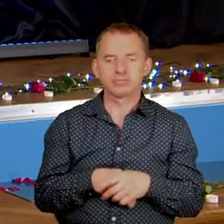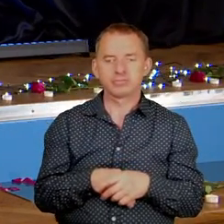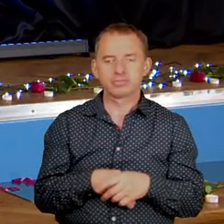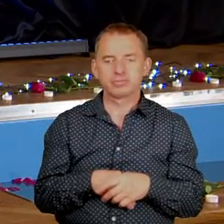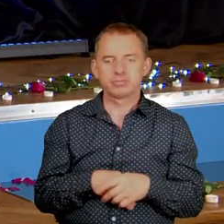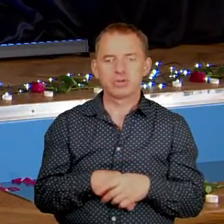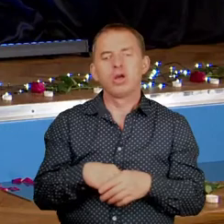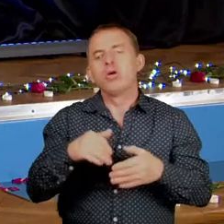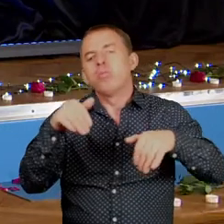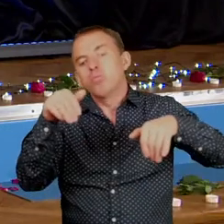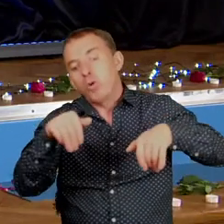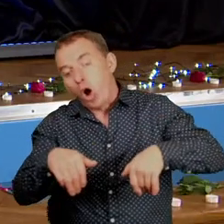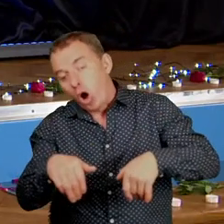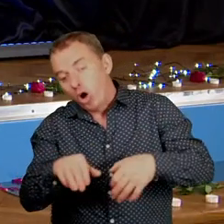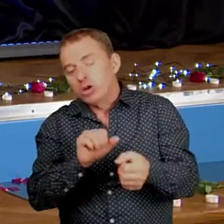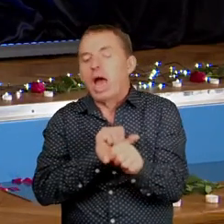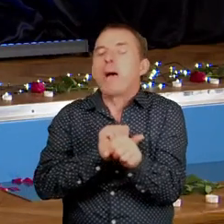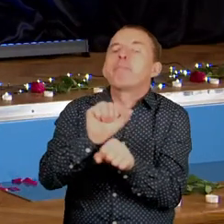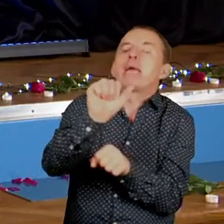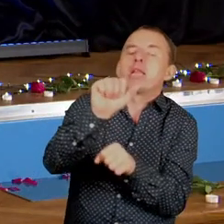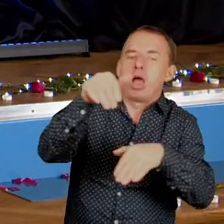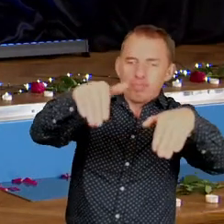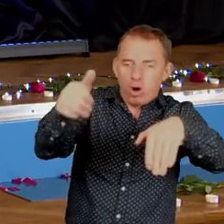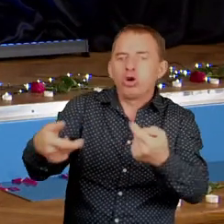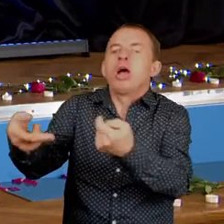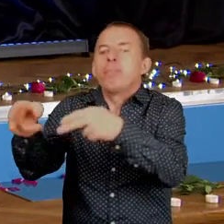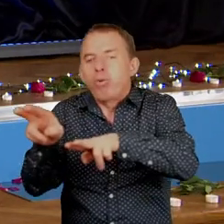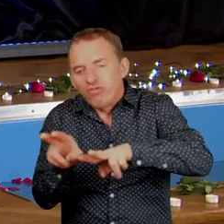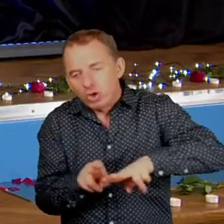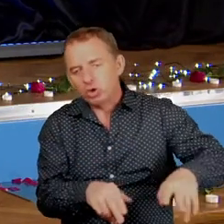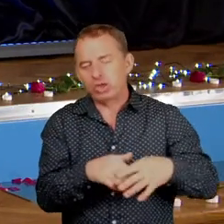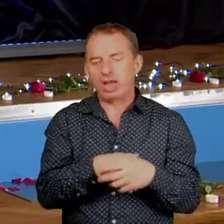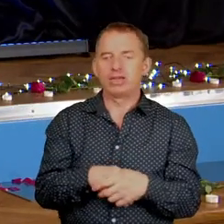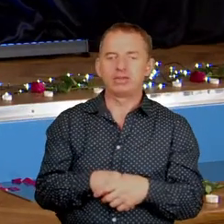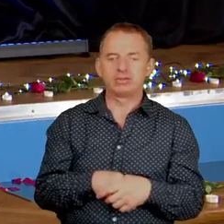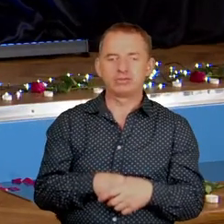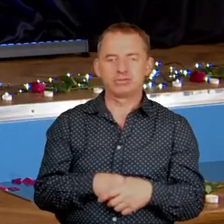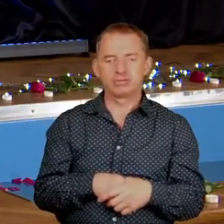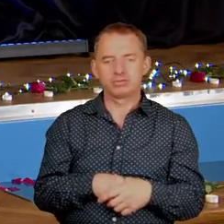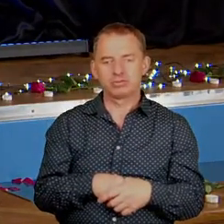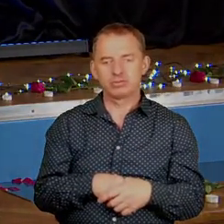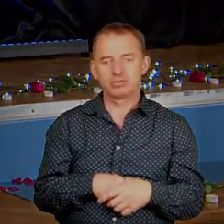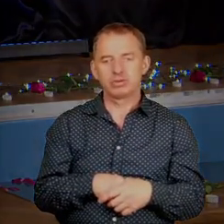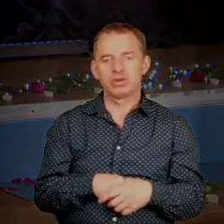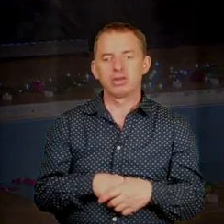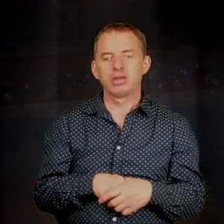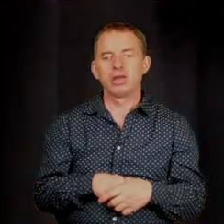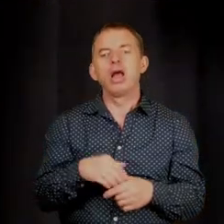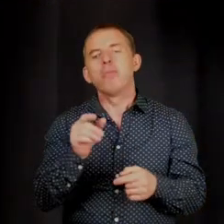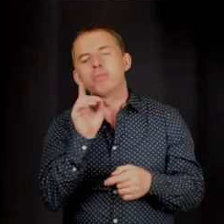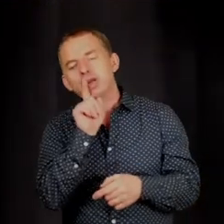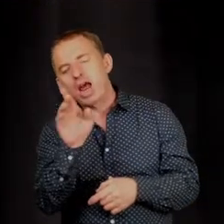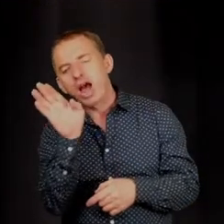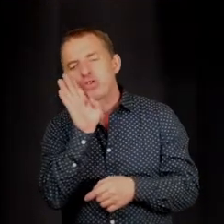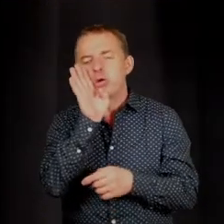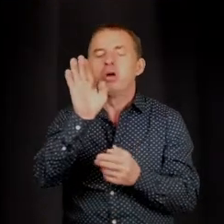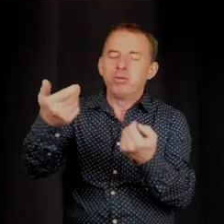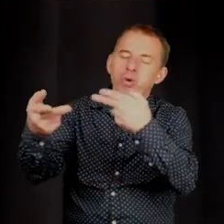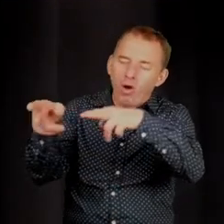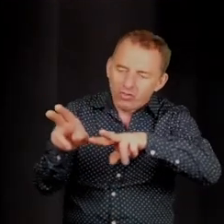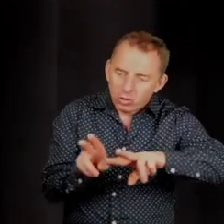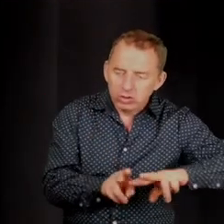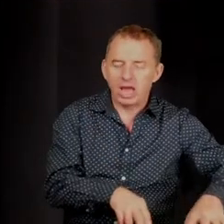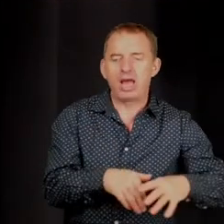again. No, być może powrócę. He doesn't say, it's highly likely I'll come again. No, jest bardzo prawdopodobne, że powrócę. Listen